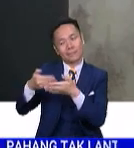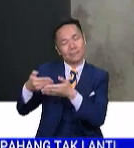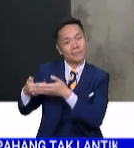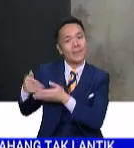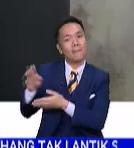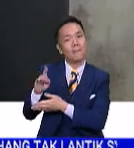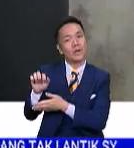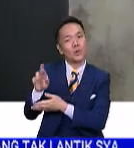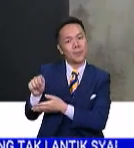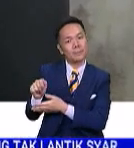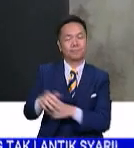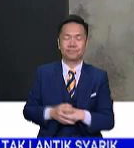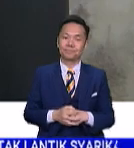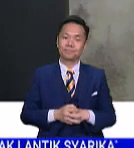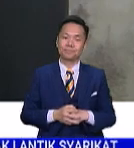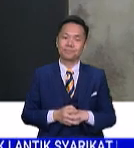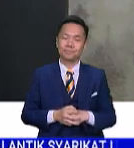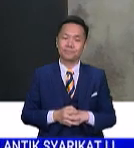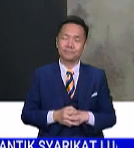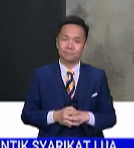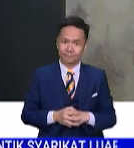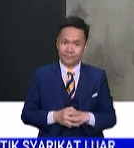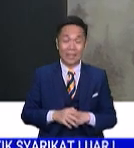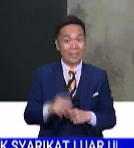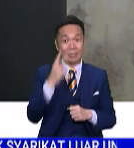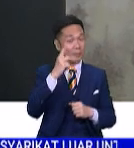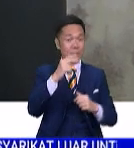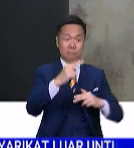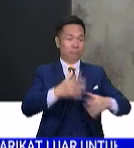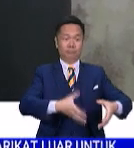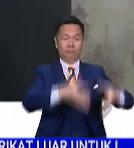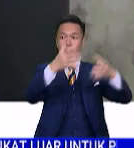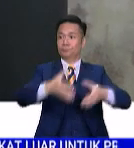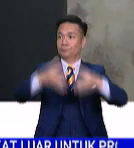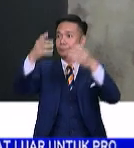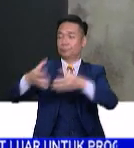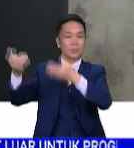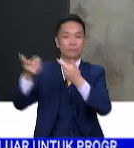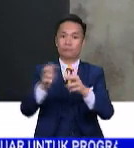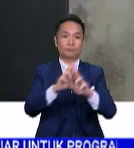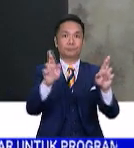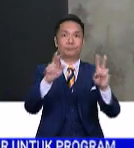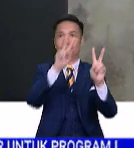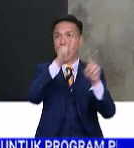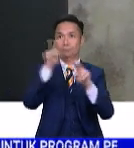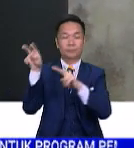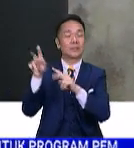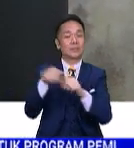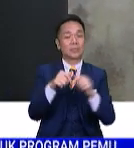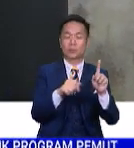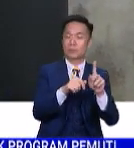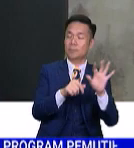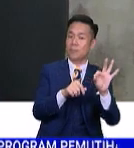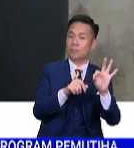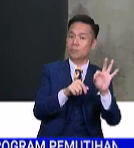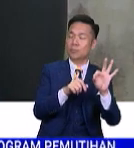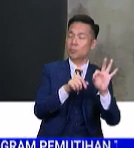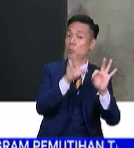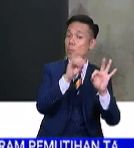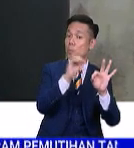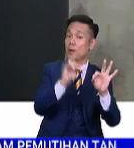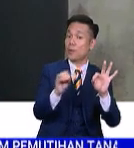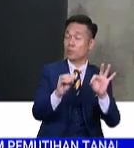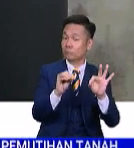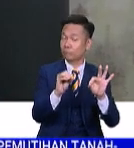Nanti kita tengok kebanyakan bangunannya semua dah siap. Hari ini 98% tu